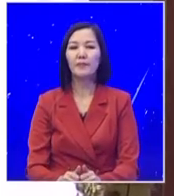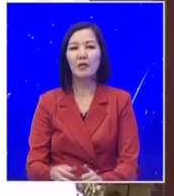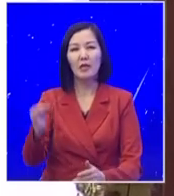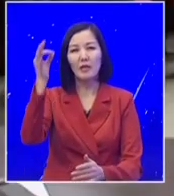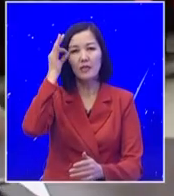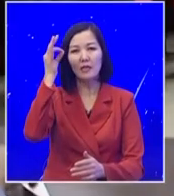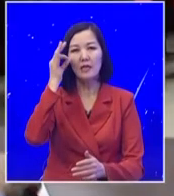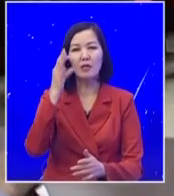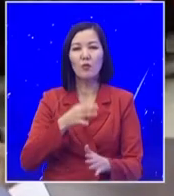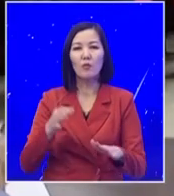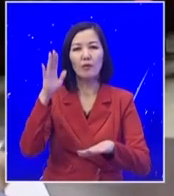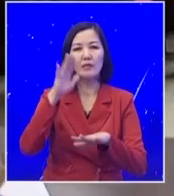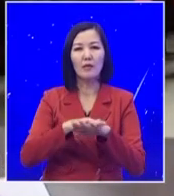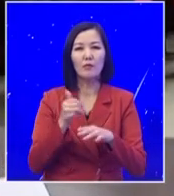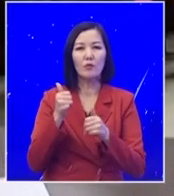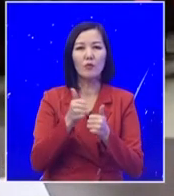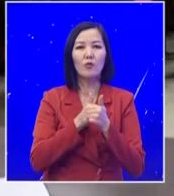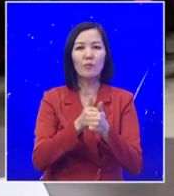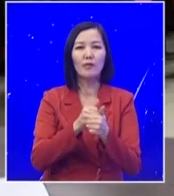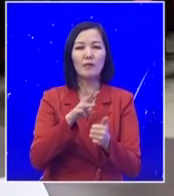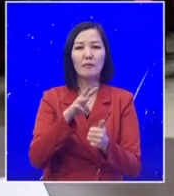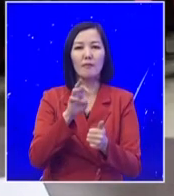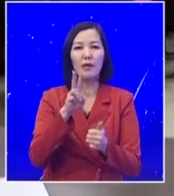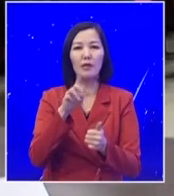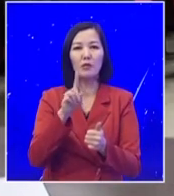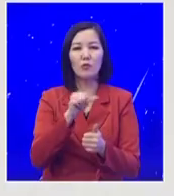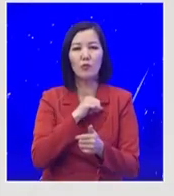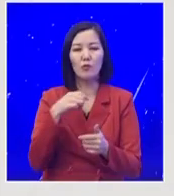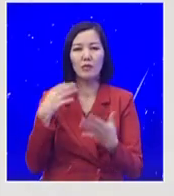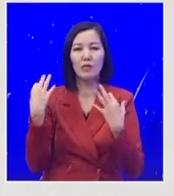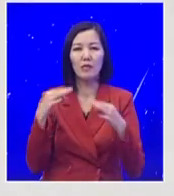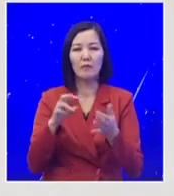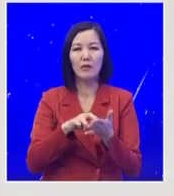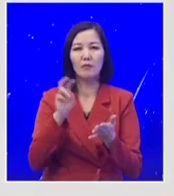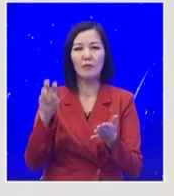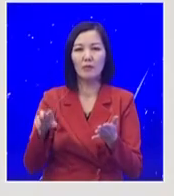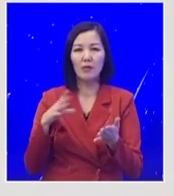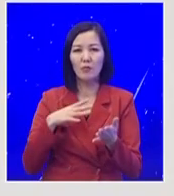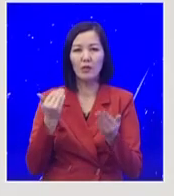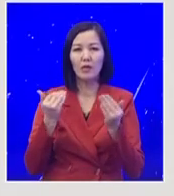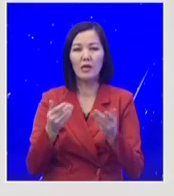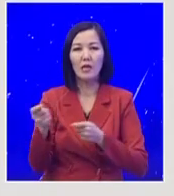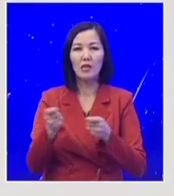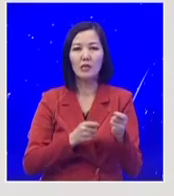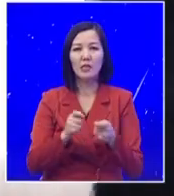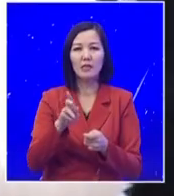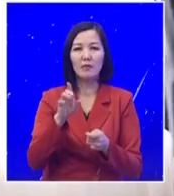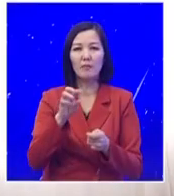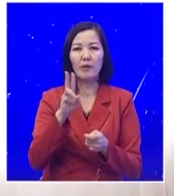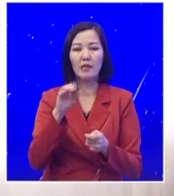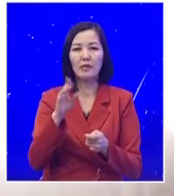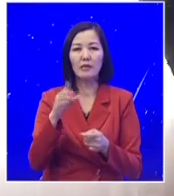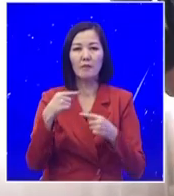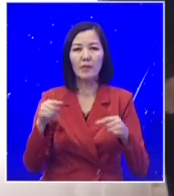Естеріңізге сала кетейік, облыс әкімінің орынбасары Бағдат Мәнізоров өз еркімен қызметтен кеткен болатын. Ал аппарат жетекшісі Темірлан